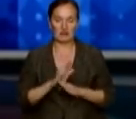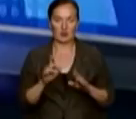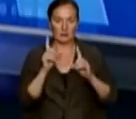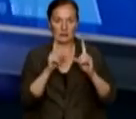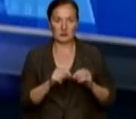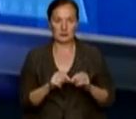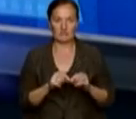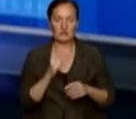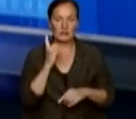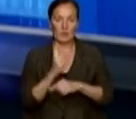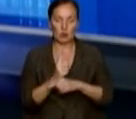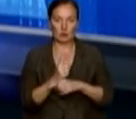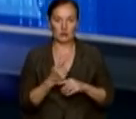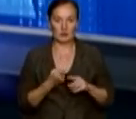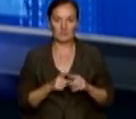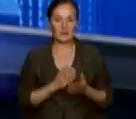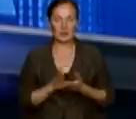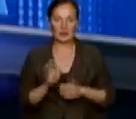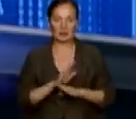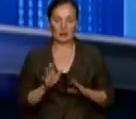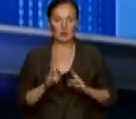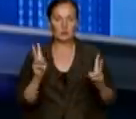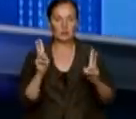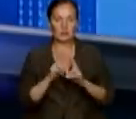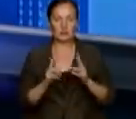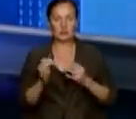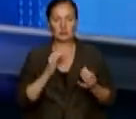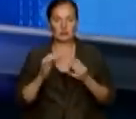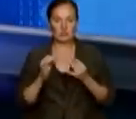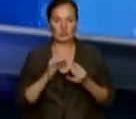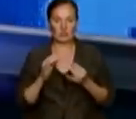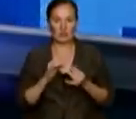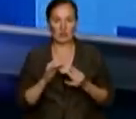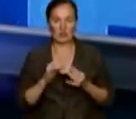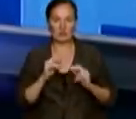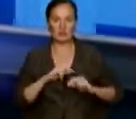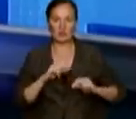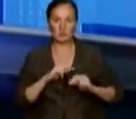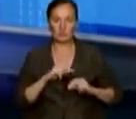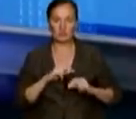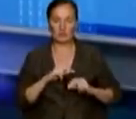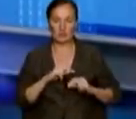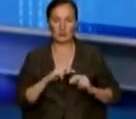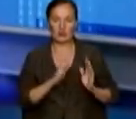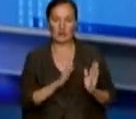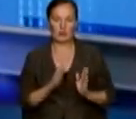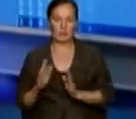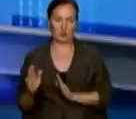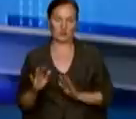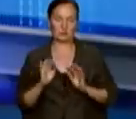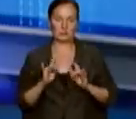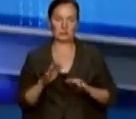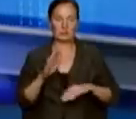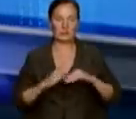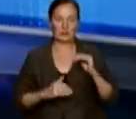заборонити однозначно не вихід, ми з ними зустрічалися, ми з ними розмовляли, ми з ними вже випрацювали алгоритм дій практичних, тому